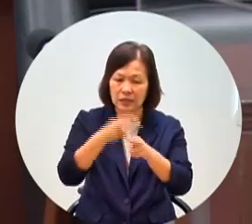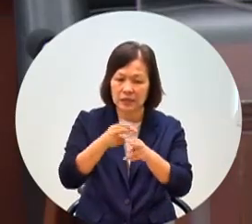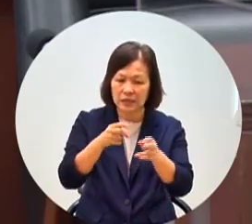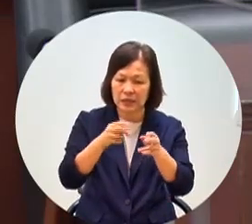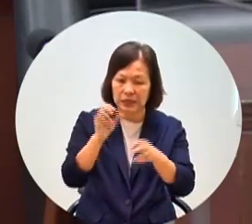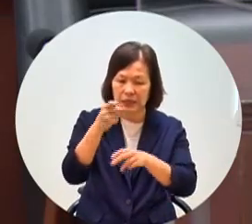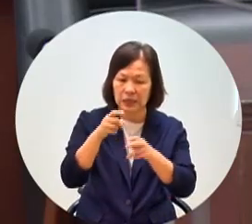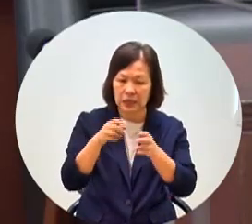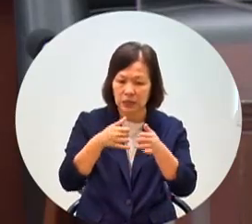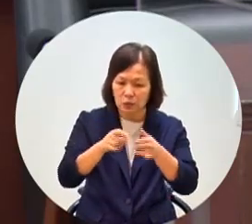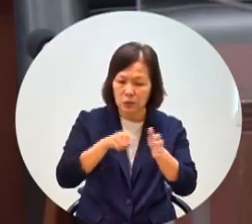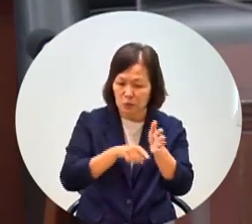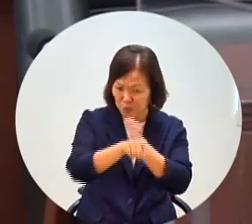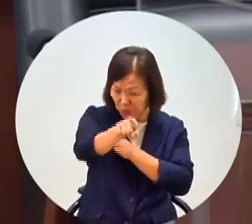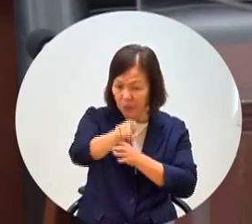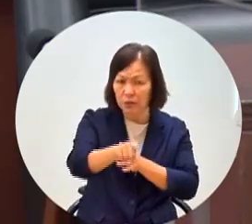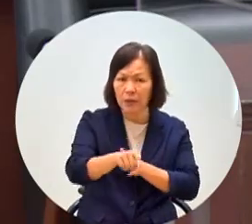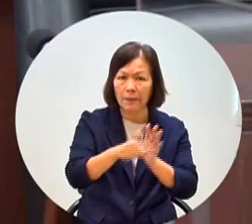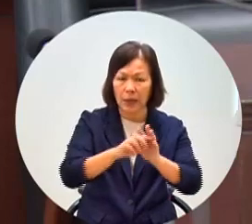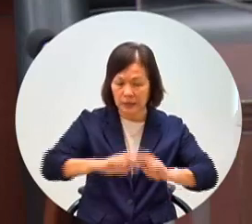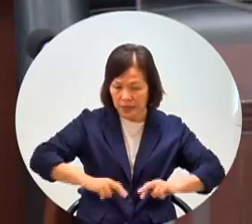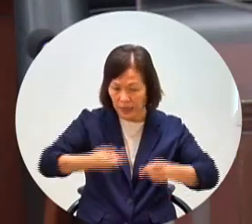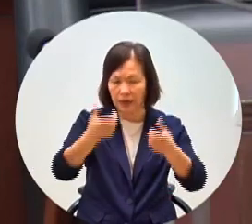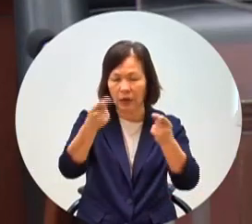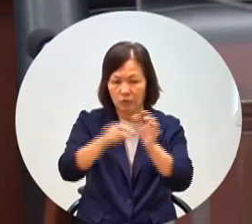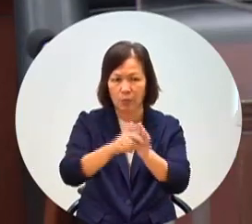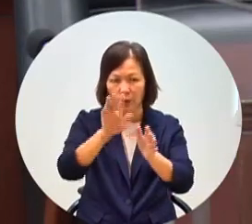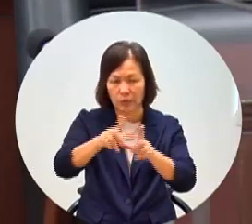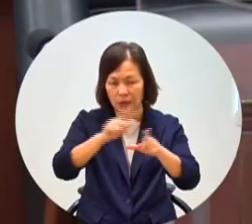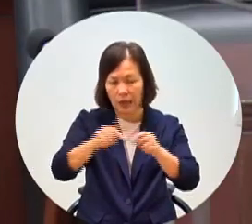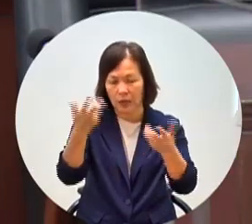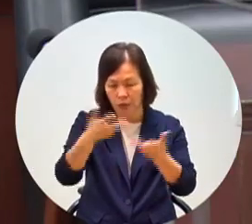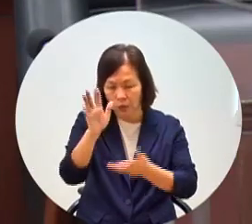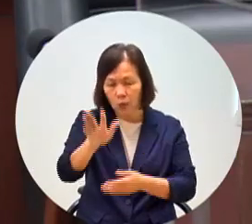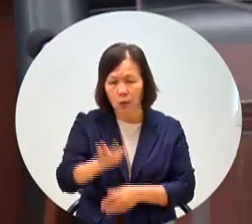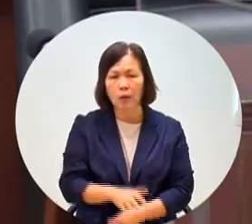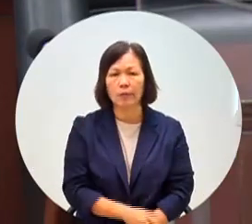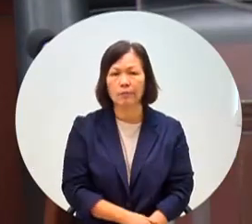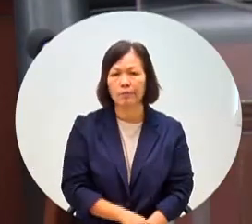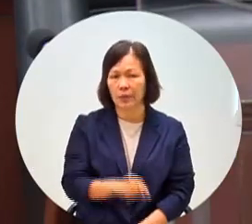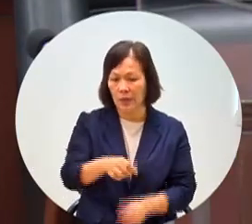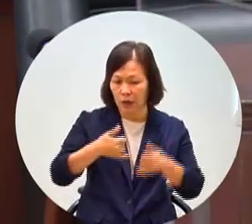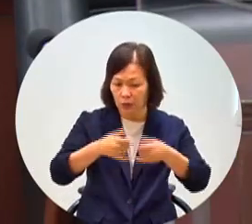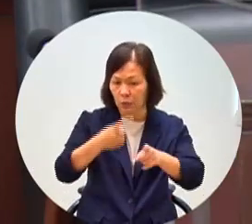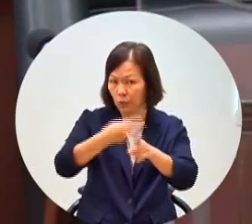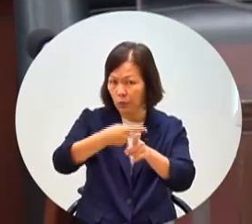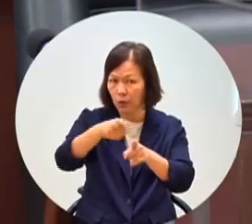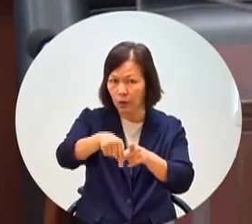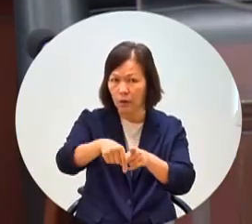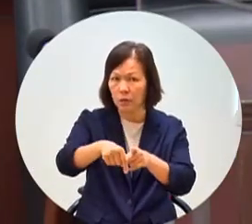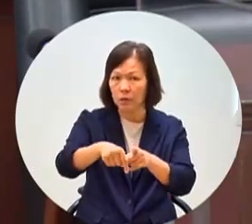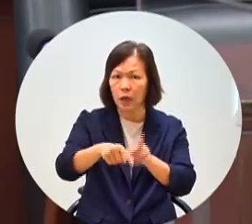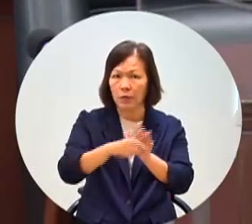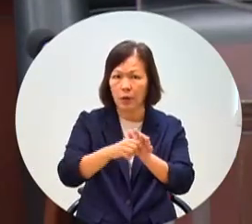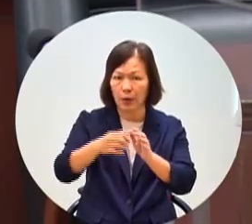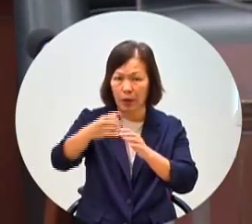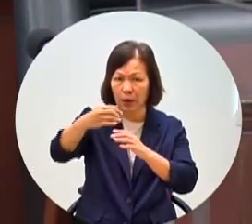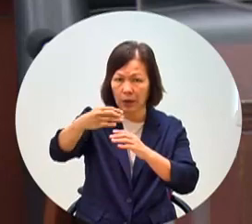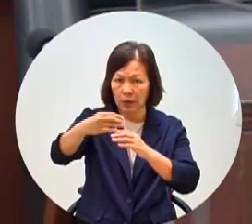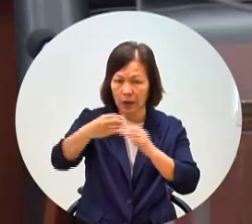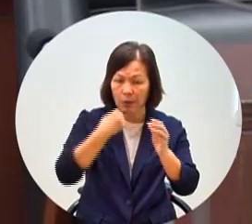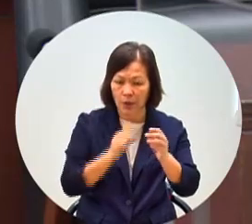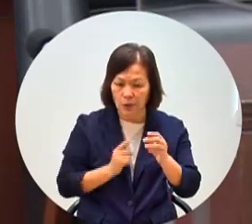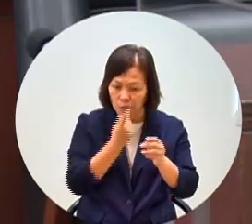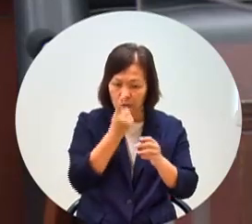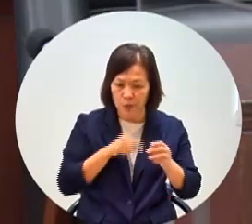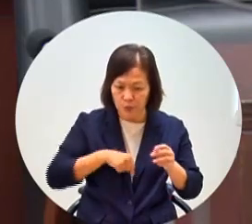直的，所以你们改到现在还是有很大的问题。还有这个路口要出来单行道什